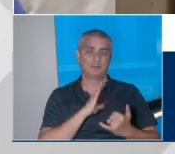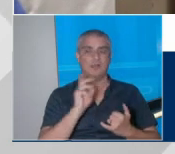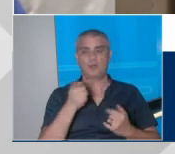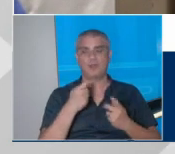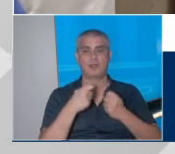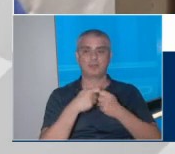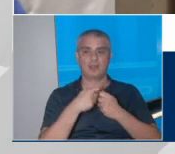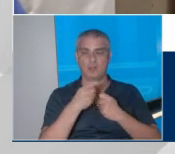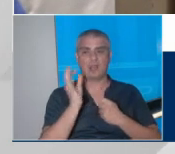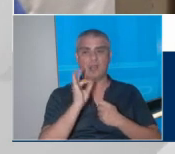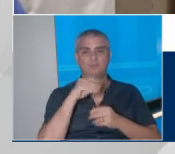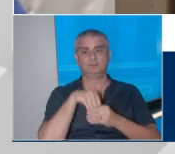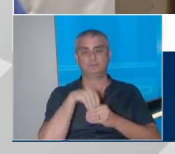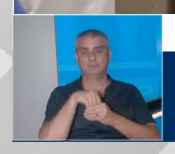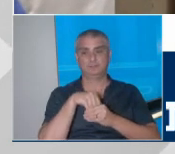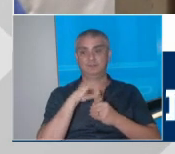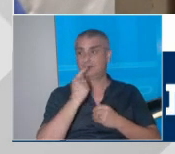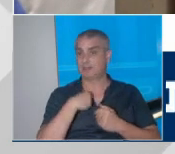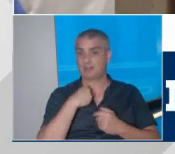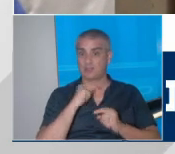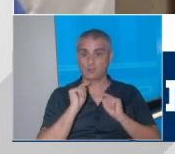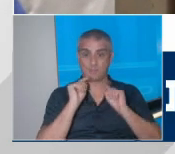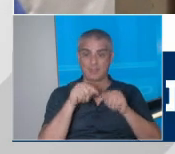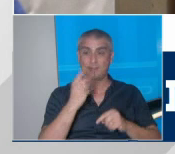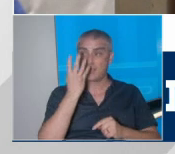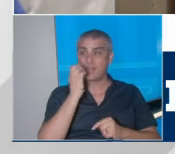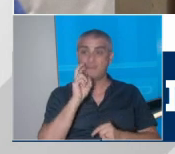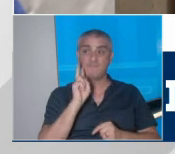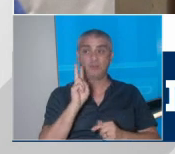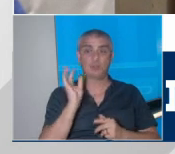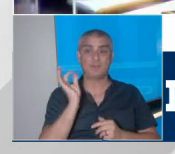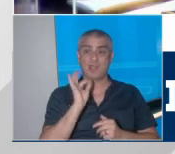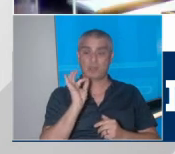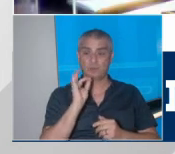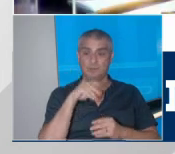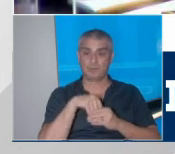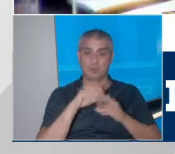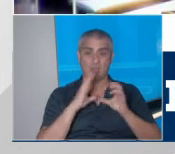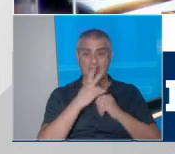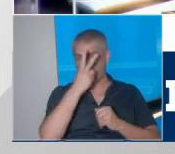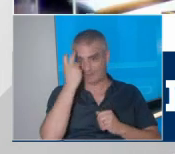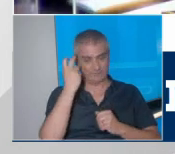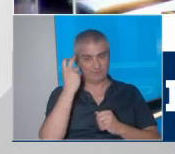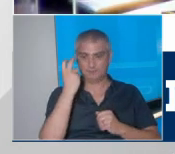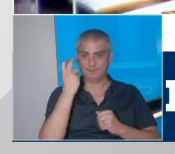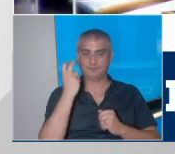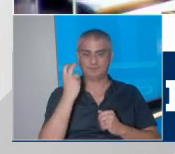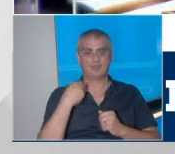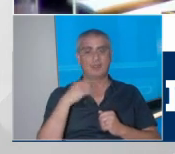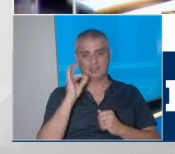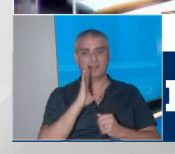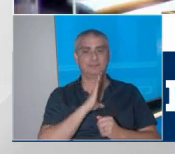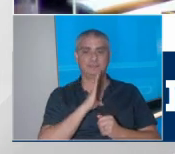יהיה תלוי באחוז המצביעים. אם אנחנו מגיעים ל-42% בתוך החברה הערבית, אנחנו